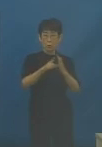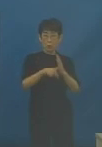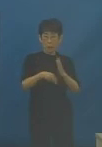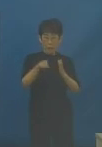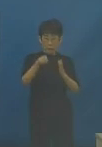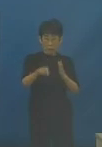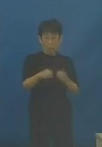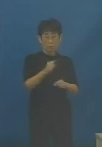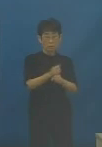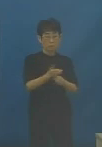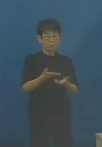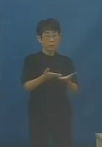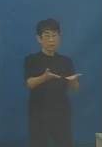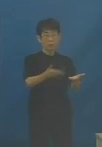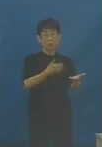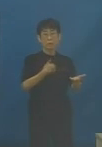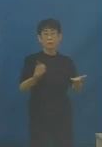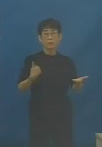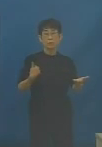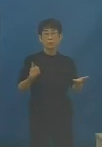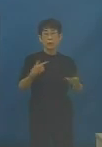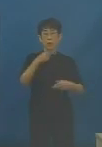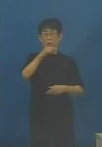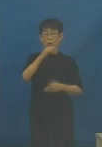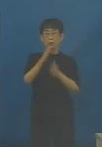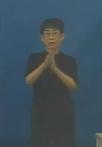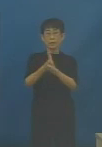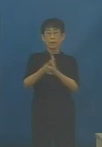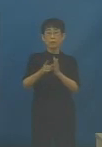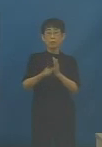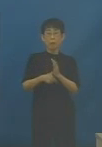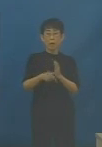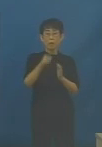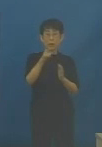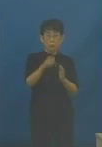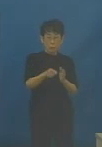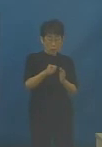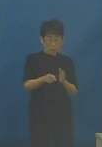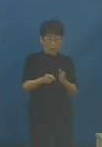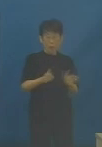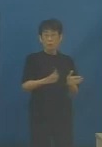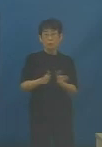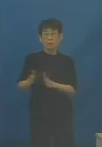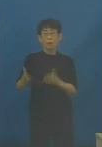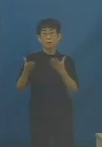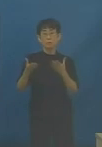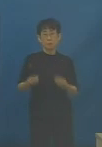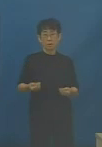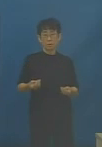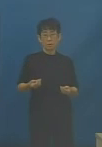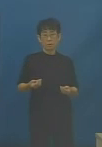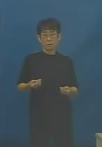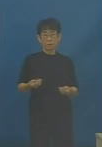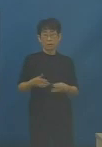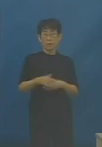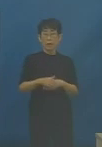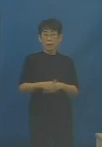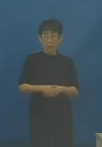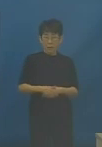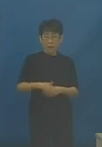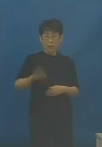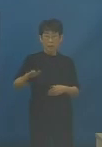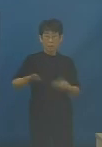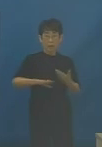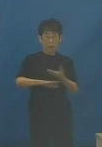されます。まあ、本件の場合はその、手はずを整えましたので、この点についても報道と違